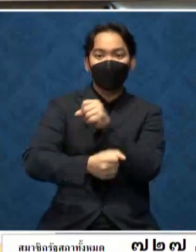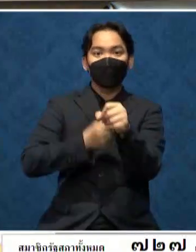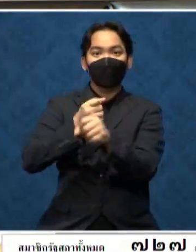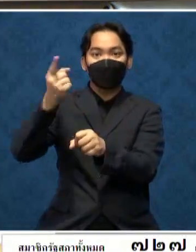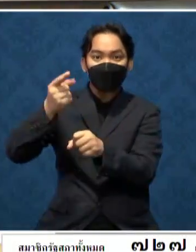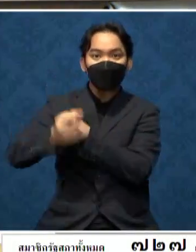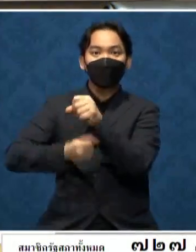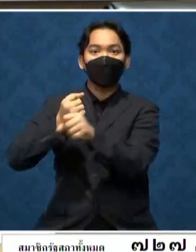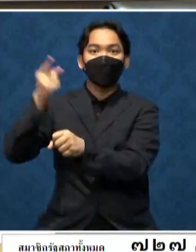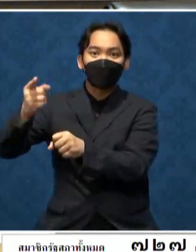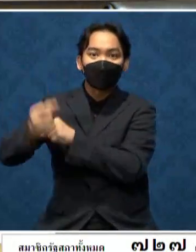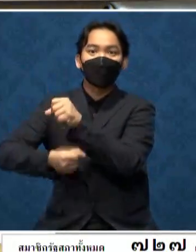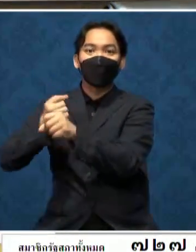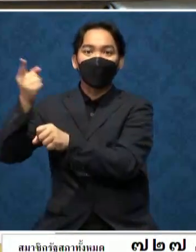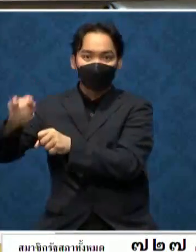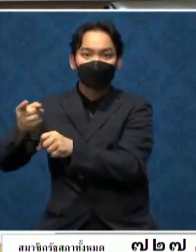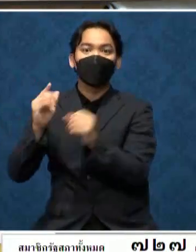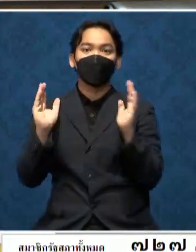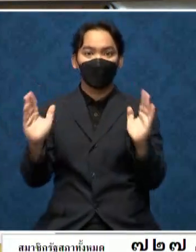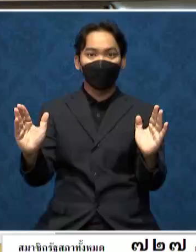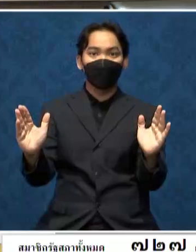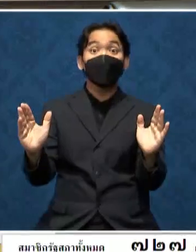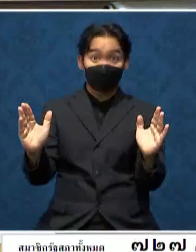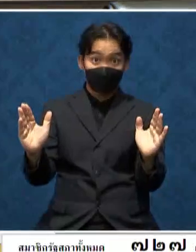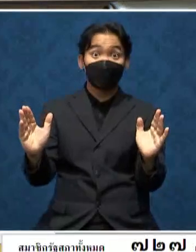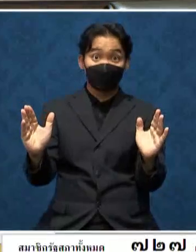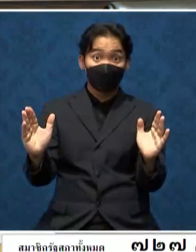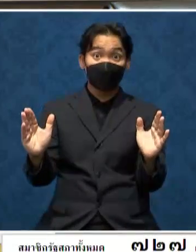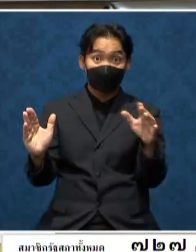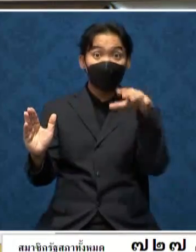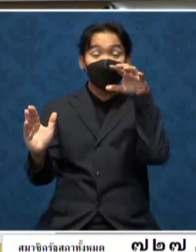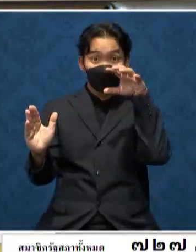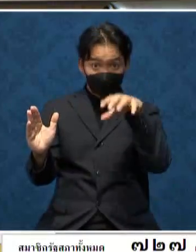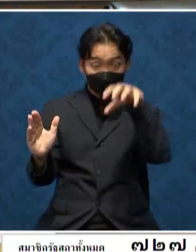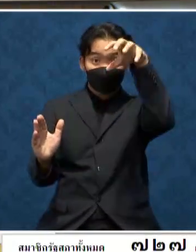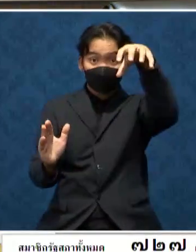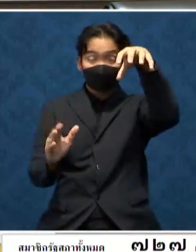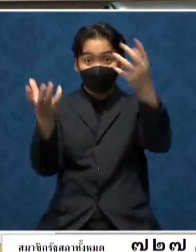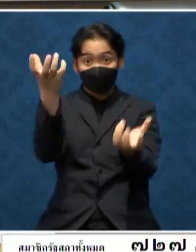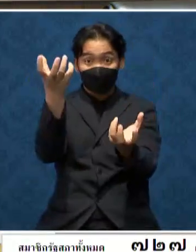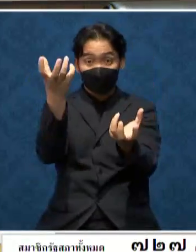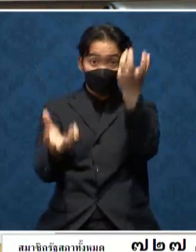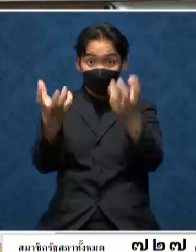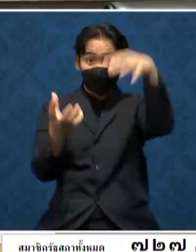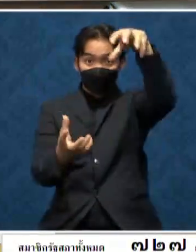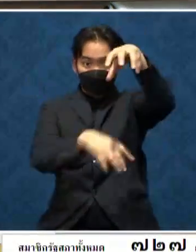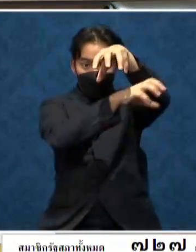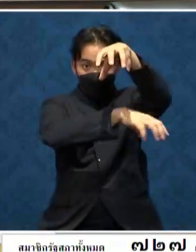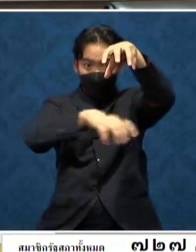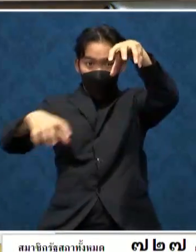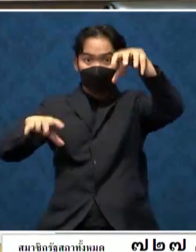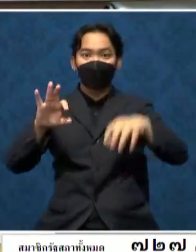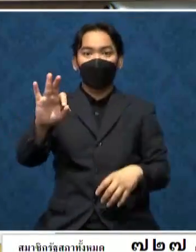ทุกปีเพราะหน่วยงานในกระบวนการยุติธรรมทั้งๆหน่วยและทางก็รู้อยู่แล้วว่างานไหนที่ล่าช้า